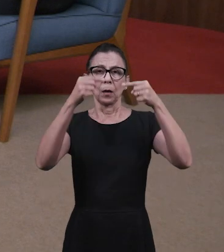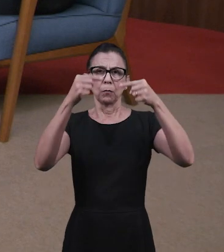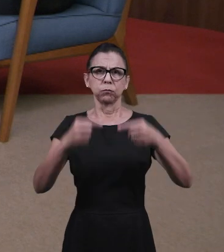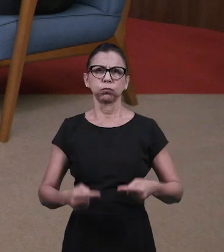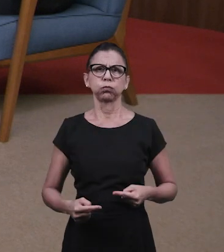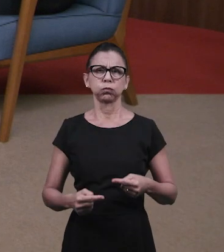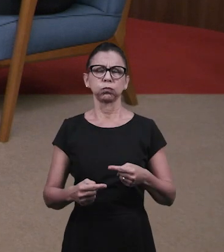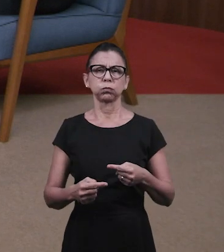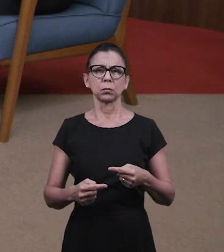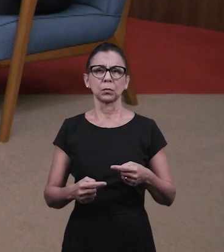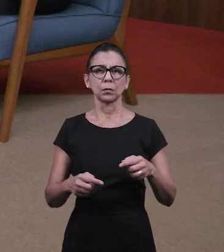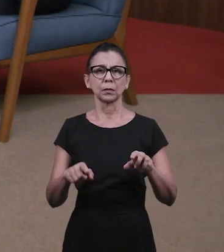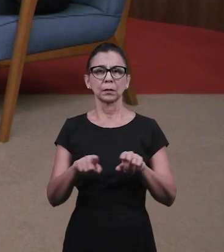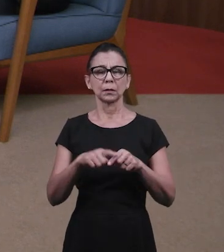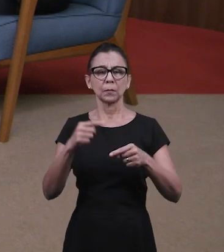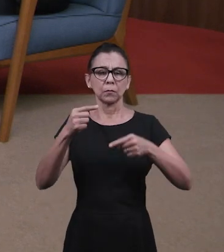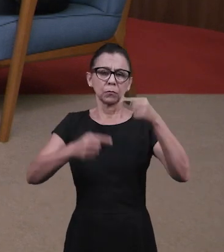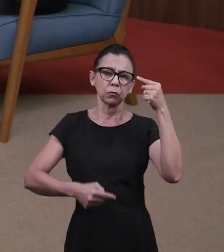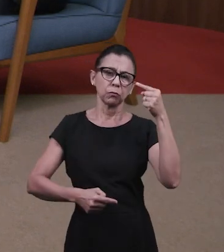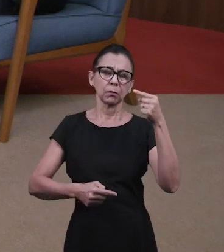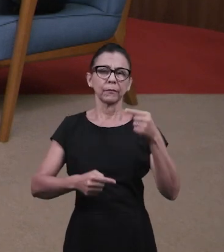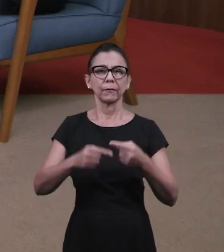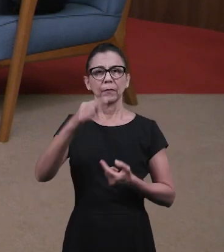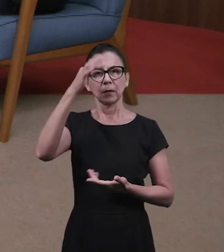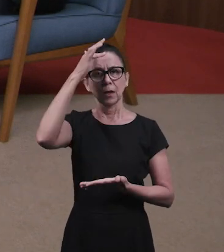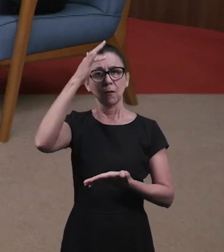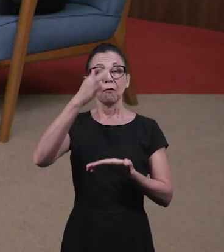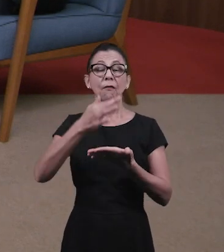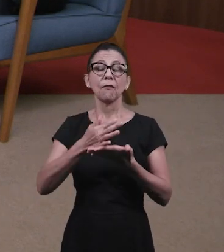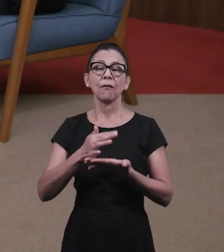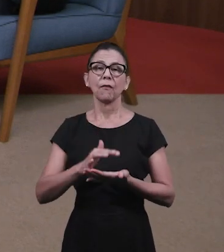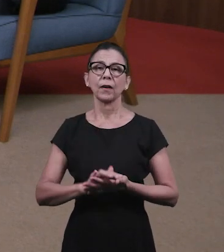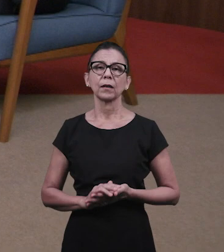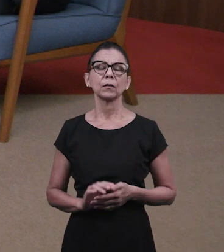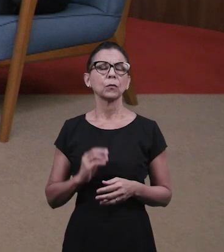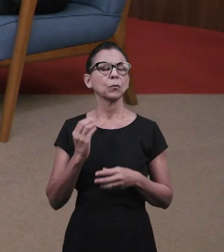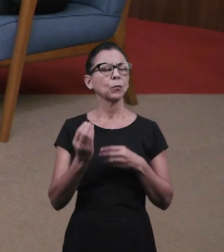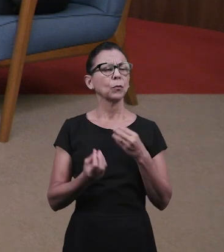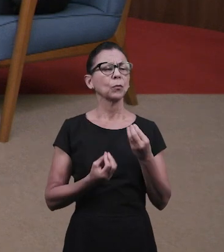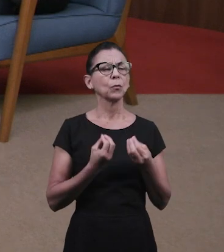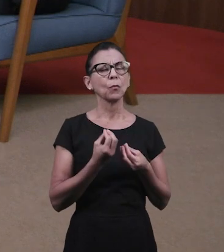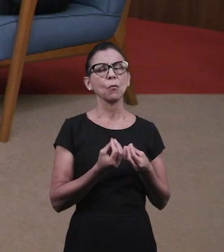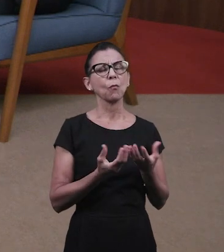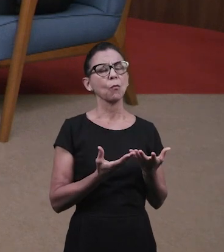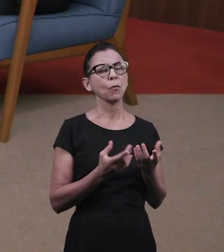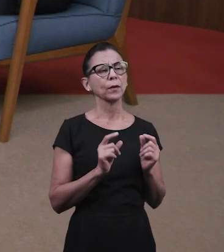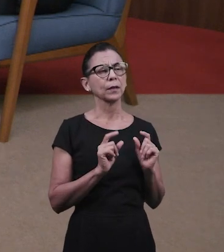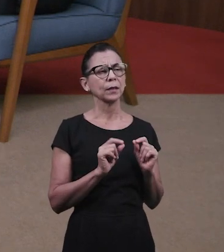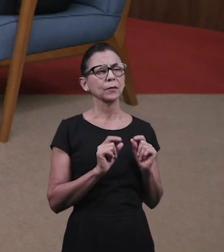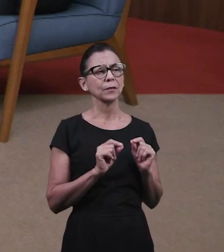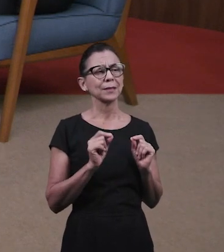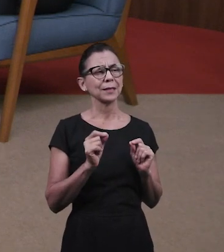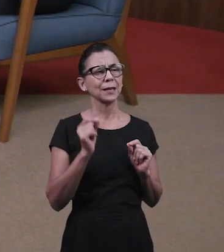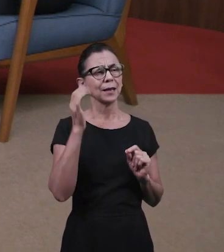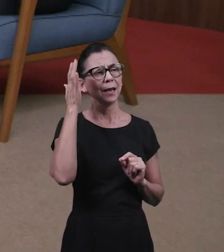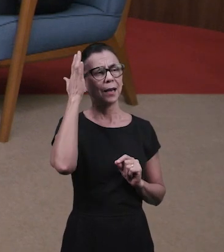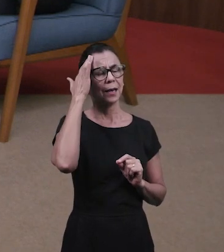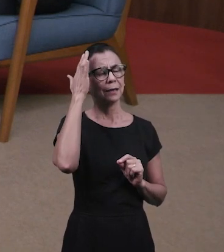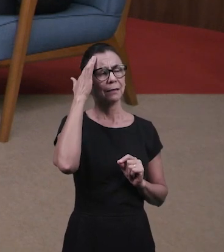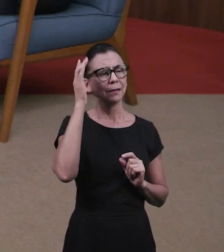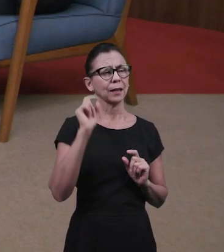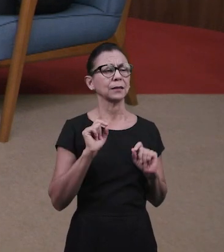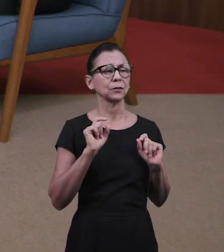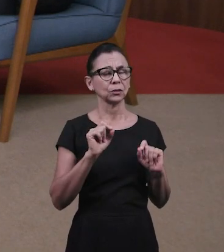la foi. Sergio, qu'est-ce que nous pouvons parler à propos de cela? Qu'est-ce que nous pouvons extraire sur